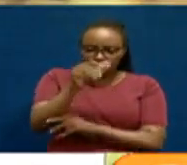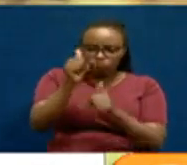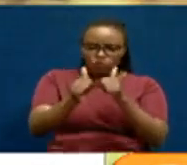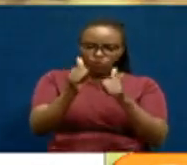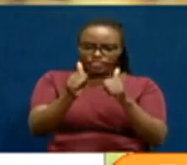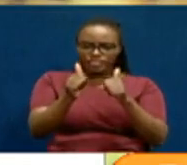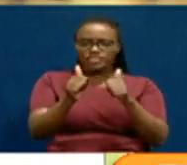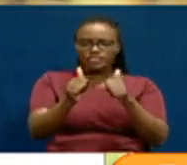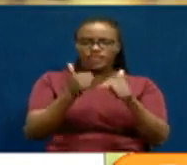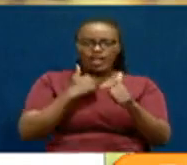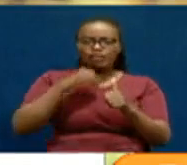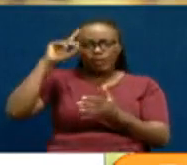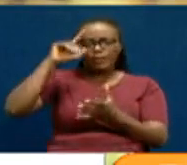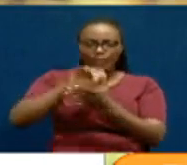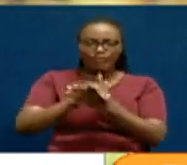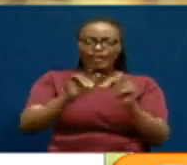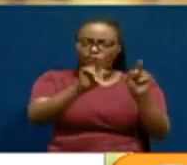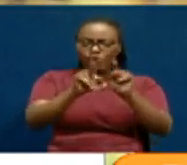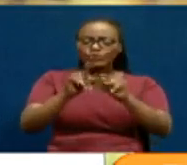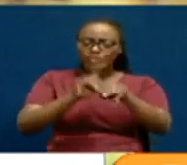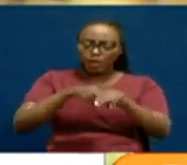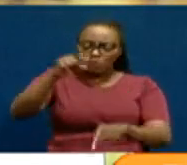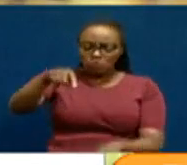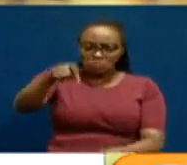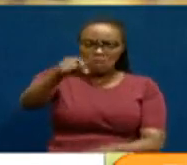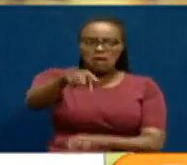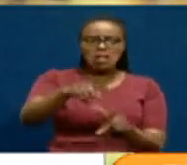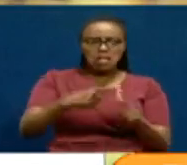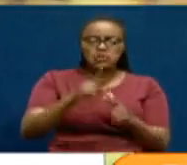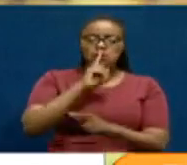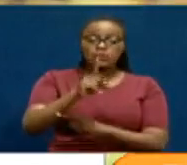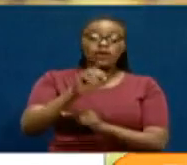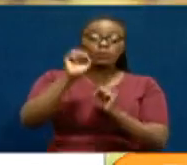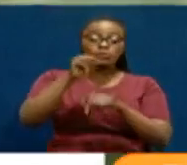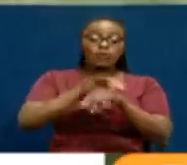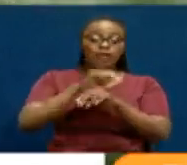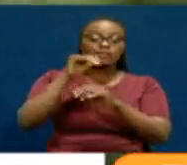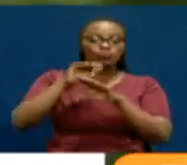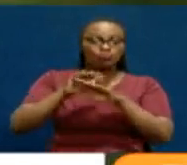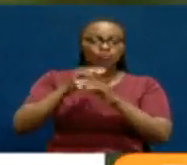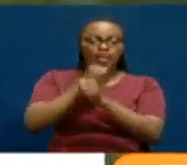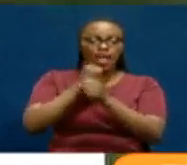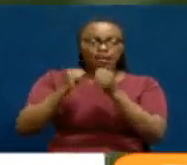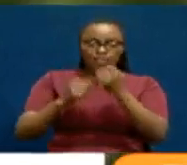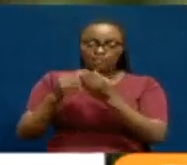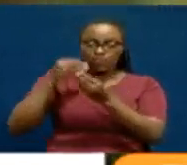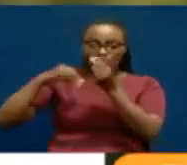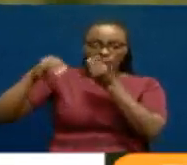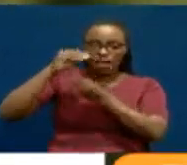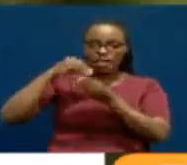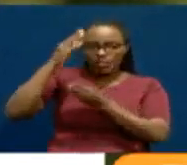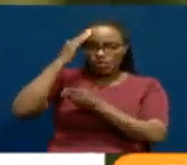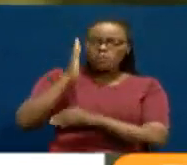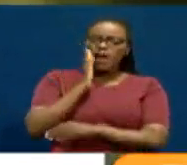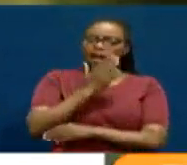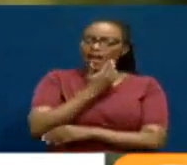ambazo zinaaminika, ambao unajua ukipanda, guarantee utapata mazao. Tunda hili linajulikana kwa rangi